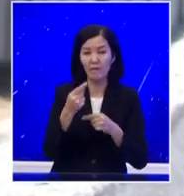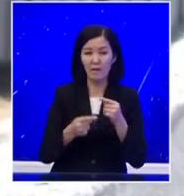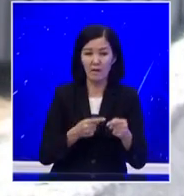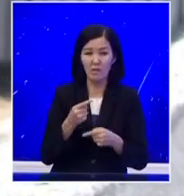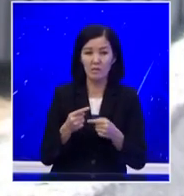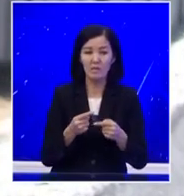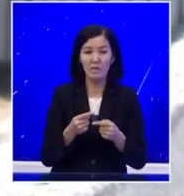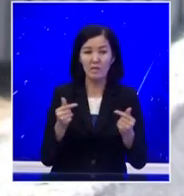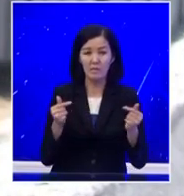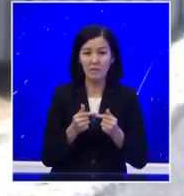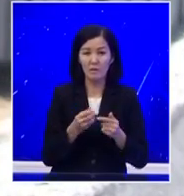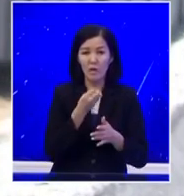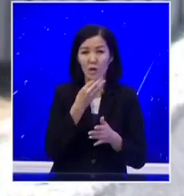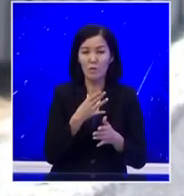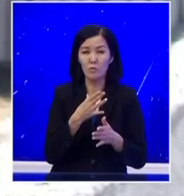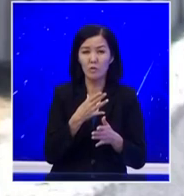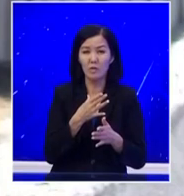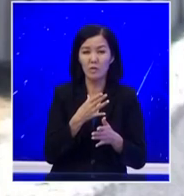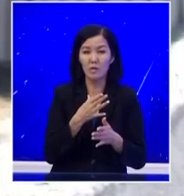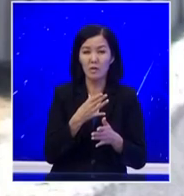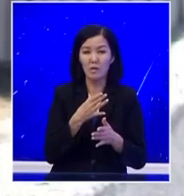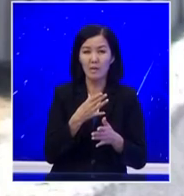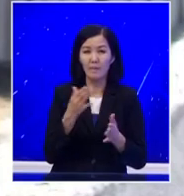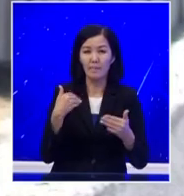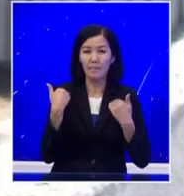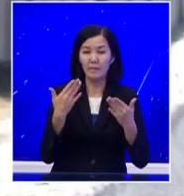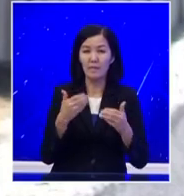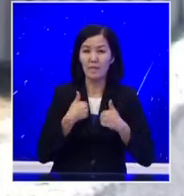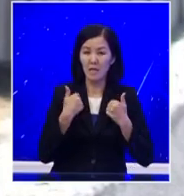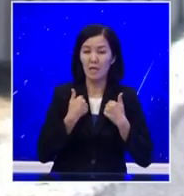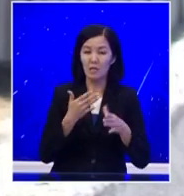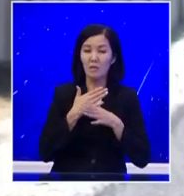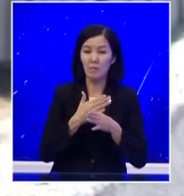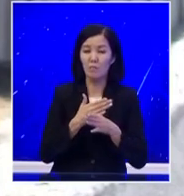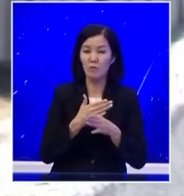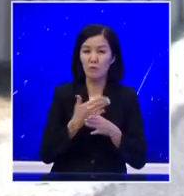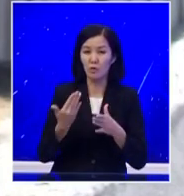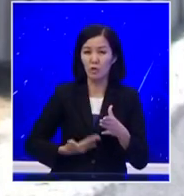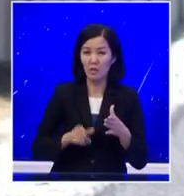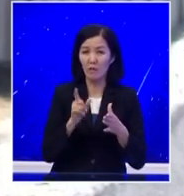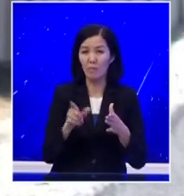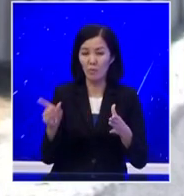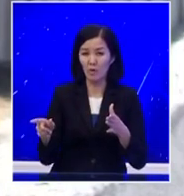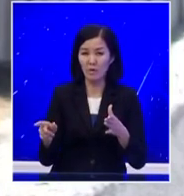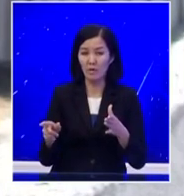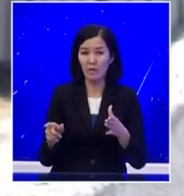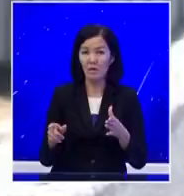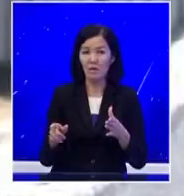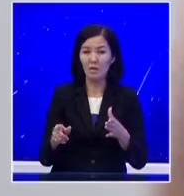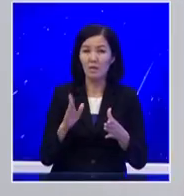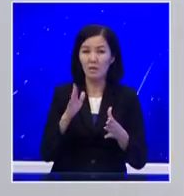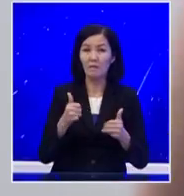соответственно когда идет хорошо отзыв то есть стараешься помочь жителям города это дает хорошую мотивацию дальше